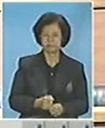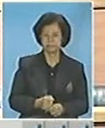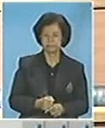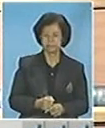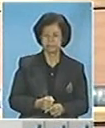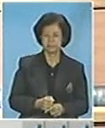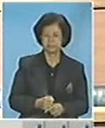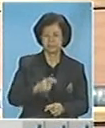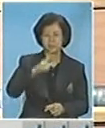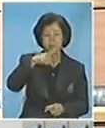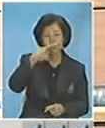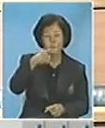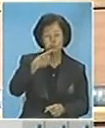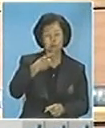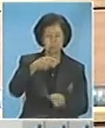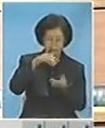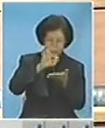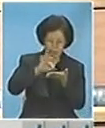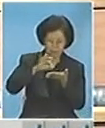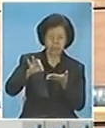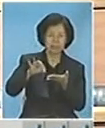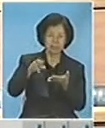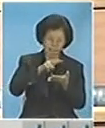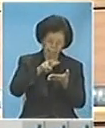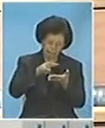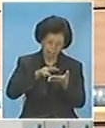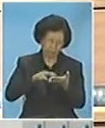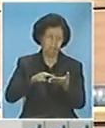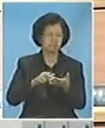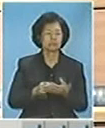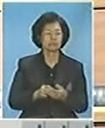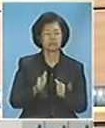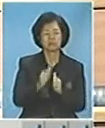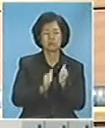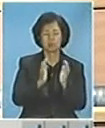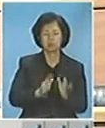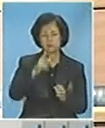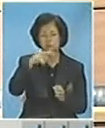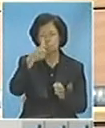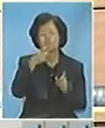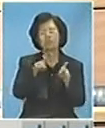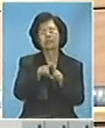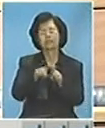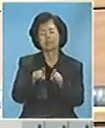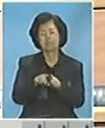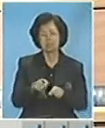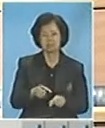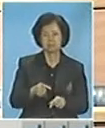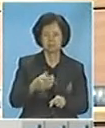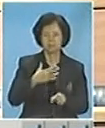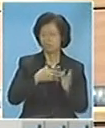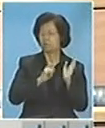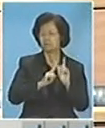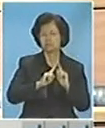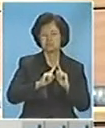ทั้งการพูดการเขียนและการอ่านทุกท่านพูดเหมือนกันครับเพียงแต่ว่าที่ผมยกตัวอย่างนั้น